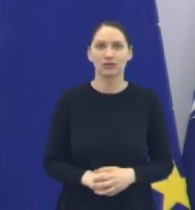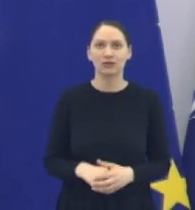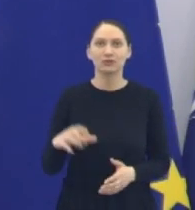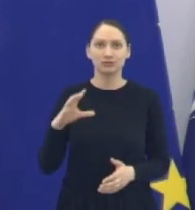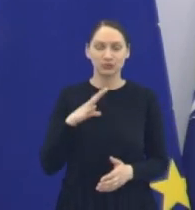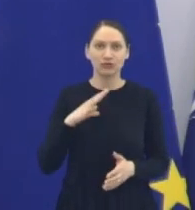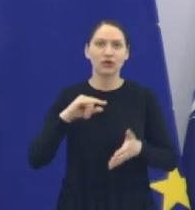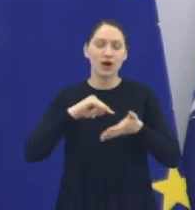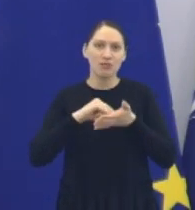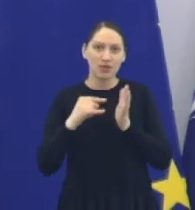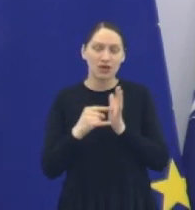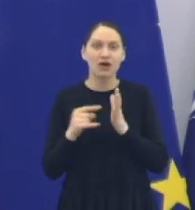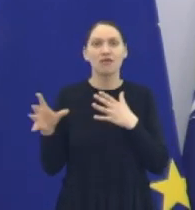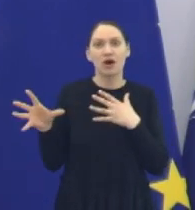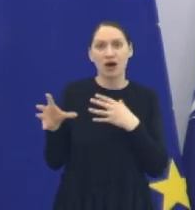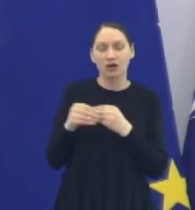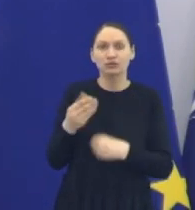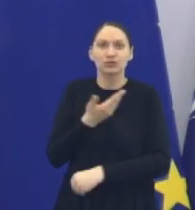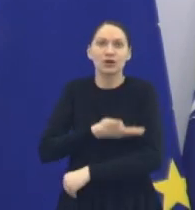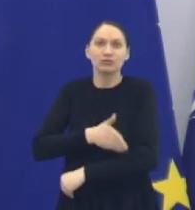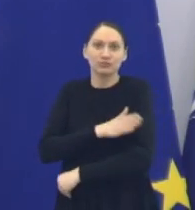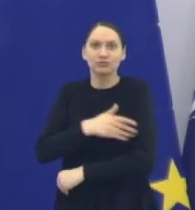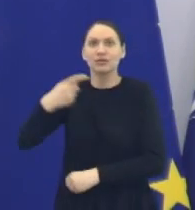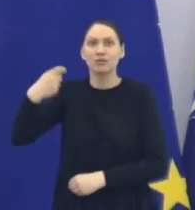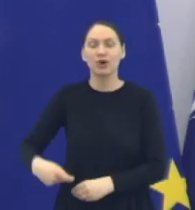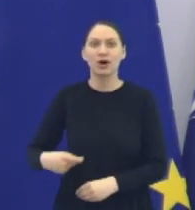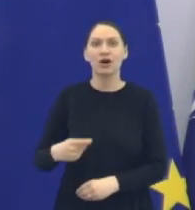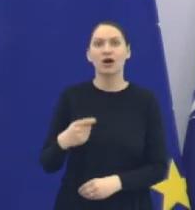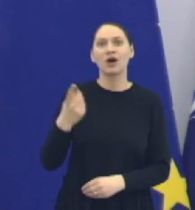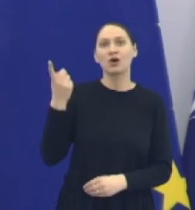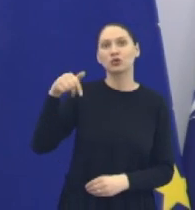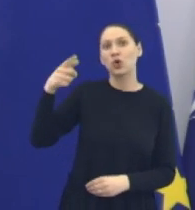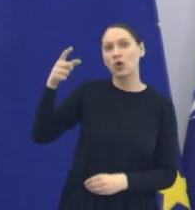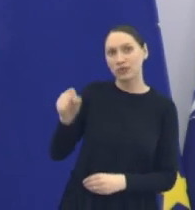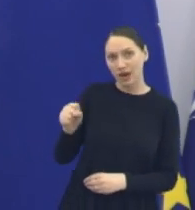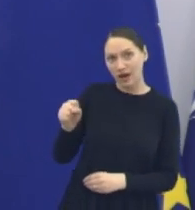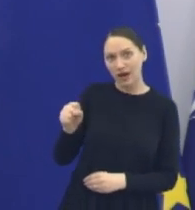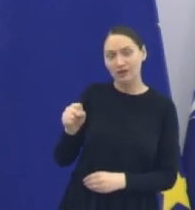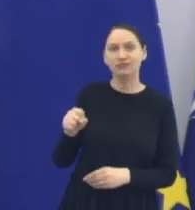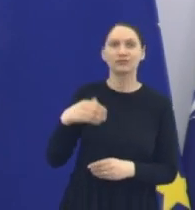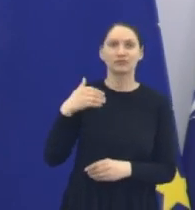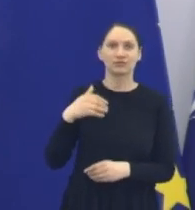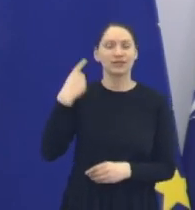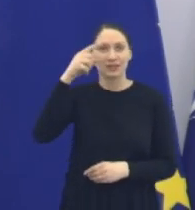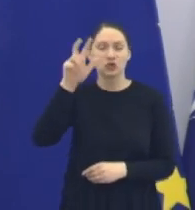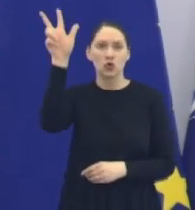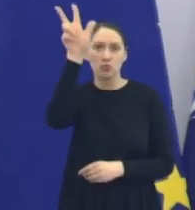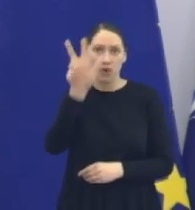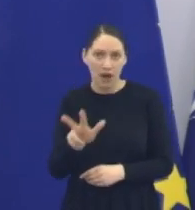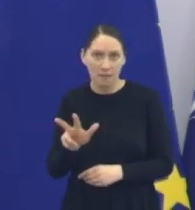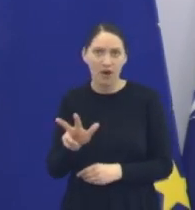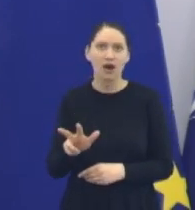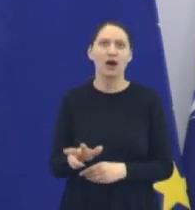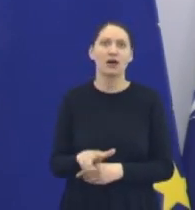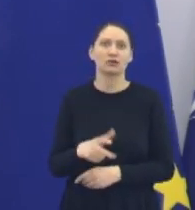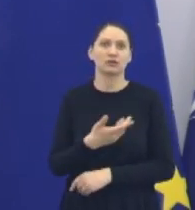vykdyti kartu su Lenkijos prezidentu Andžejumi Duda, Baltijos kitų šalių, Baltijos